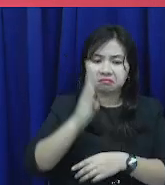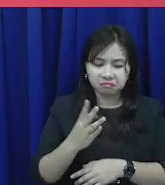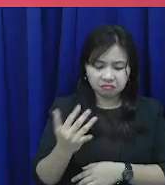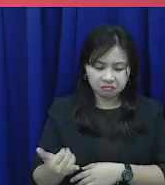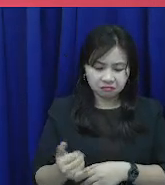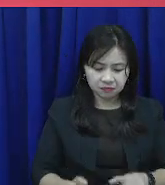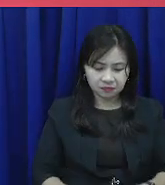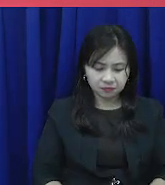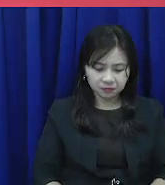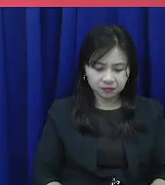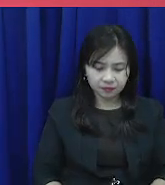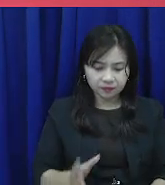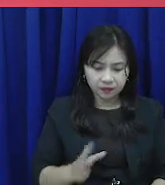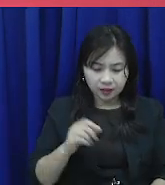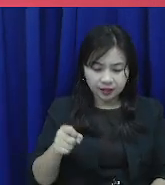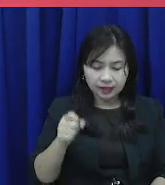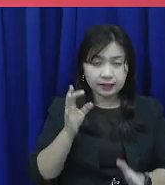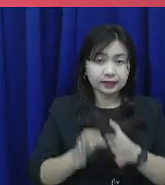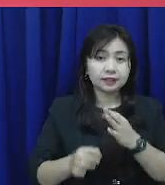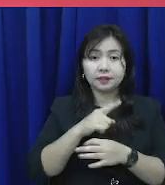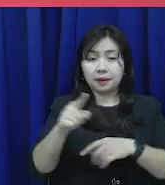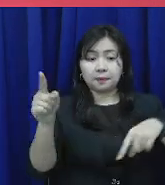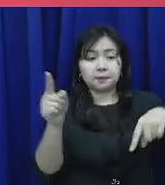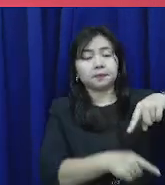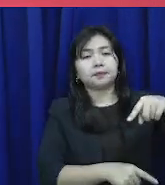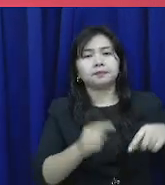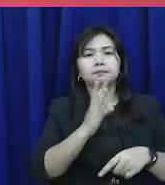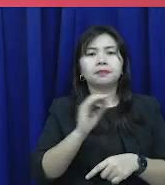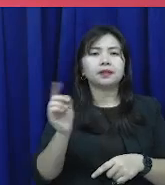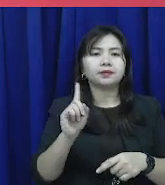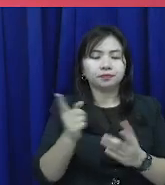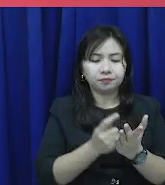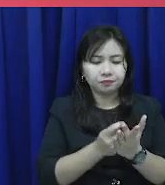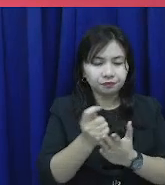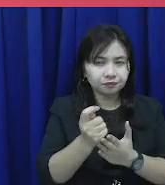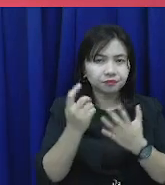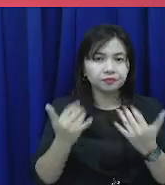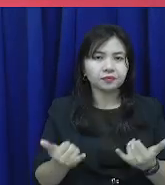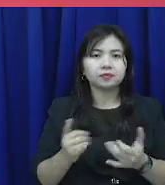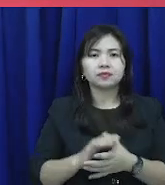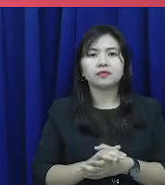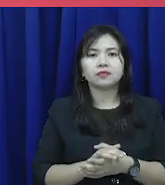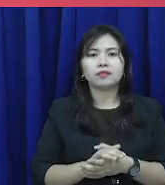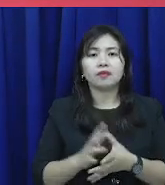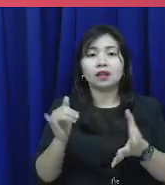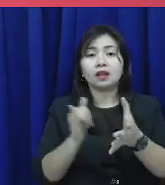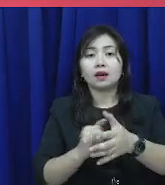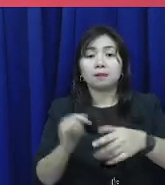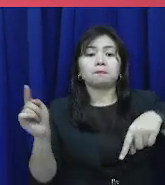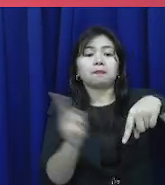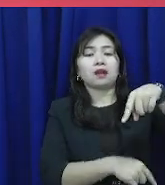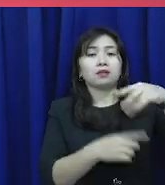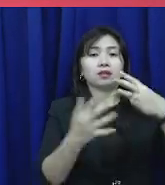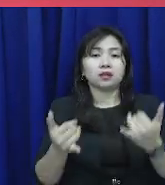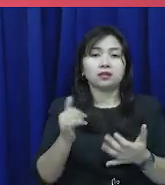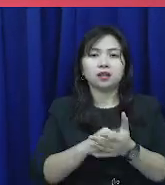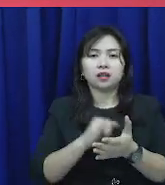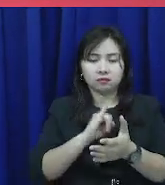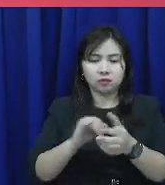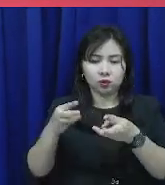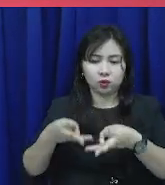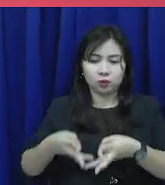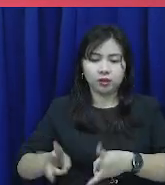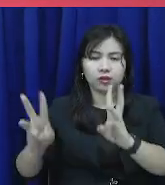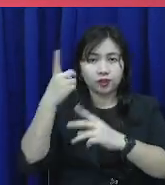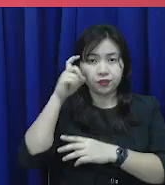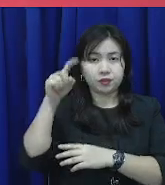sa Diyos p pinalo tayo ng Diyos but the truth is bre yong pagpapalo na lang na yon is another way